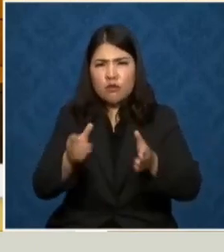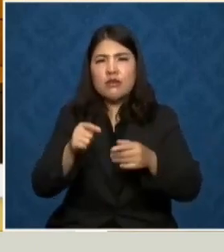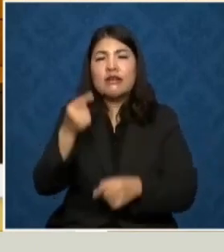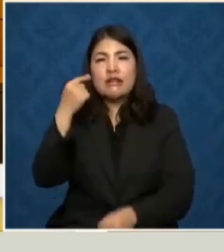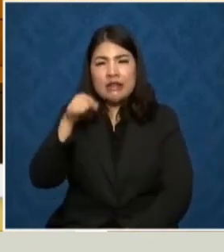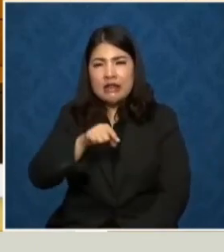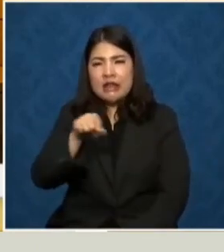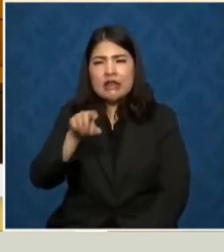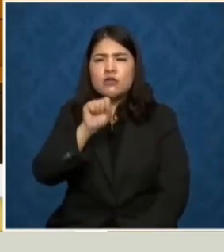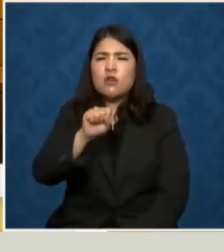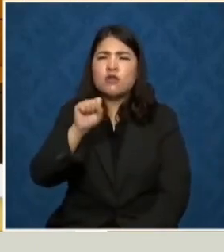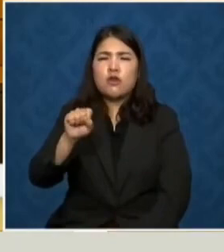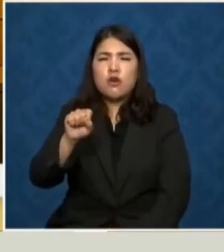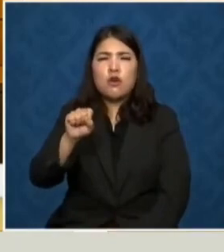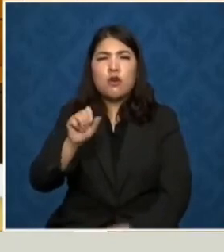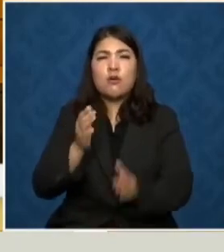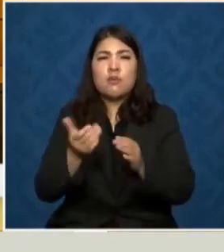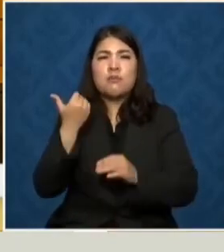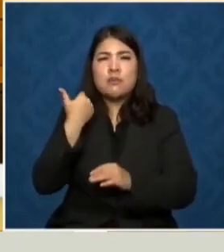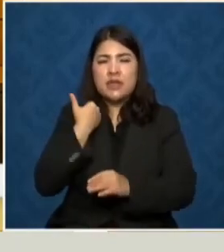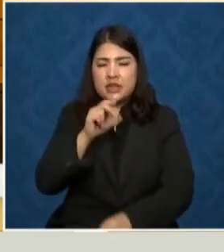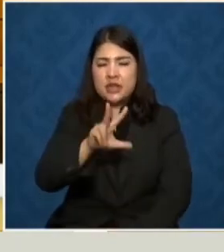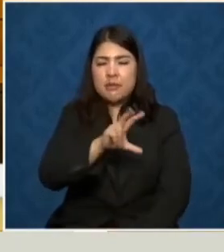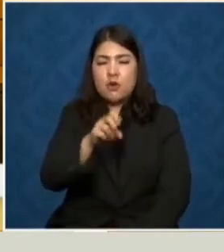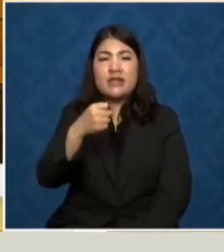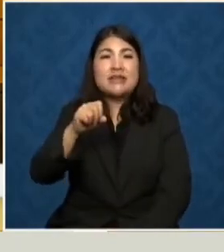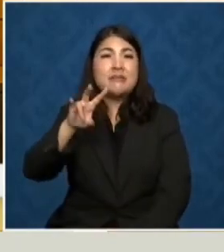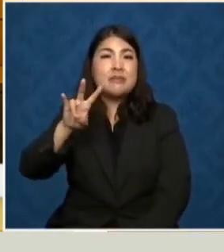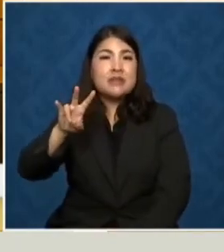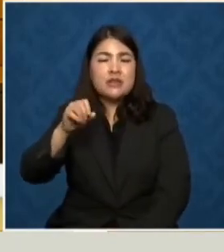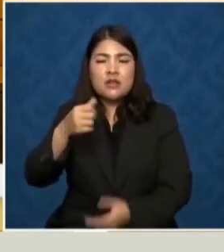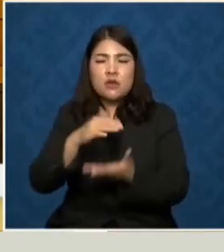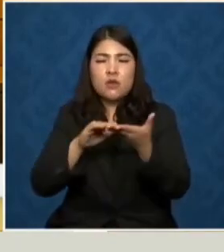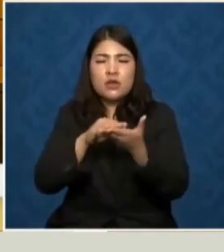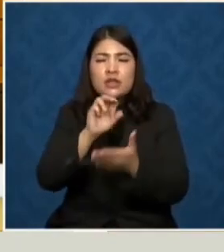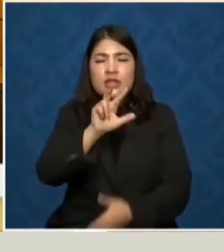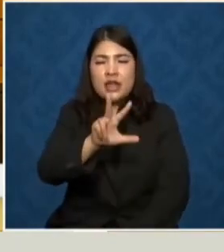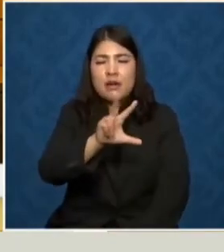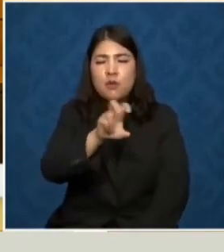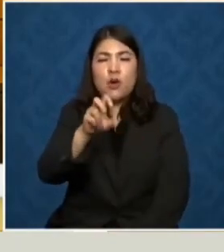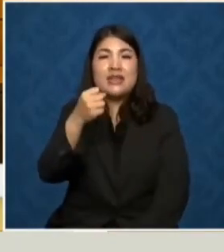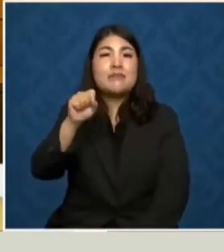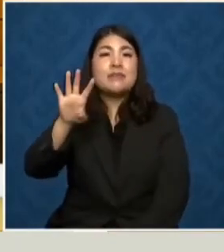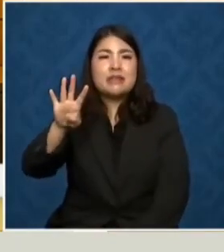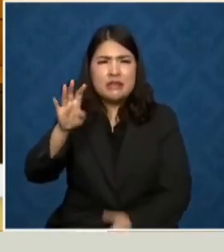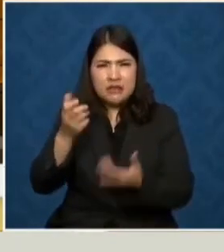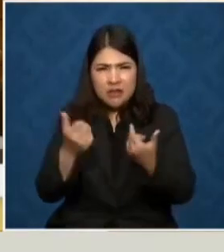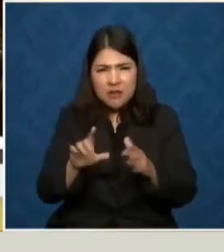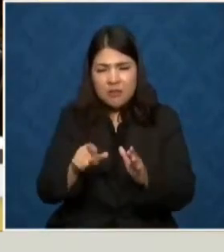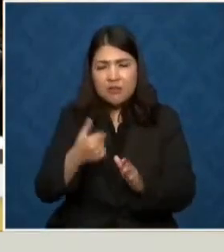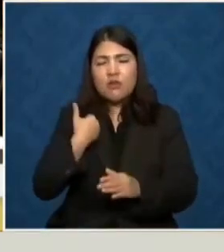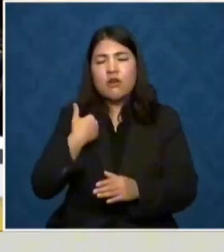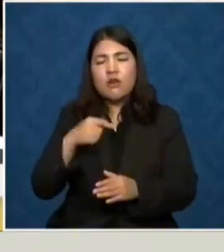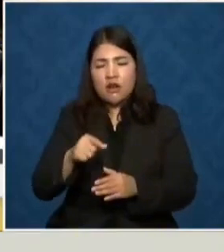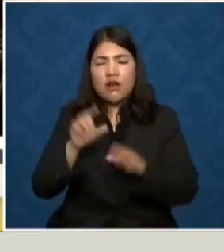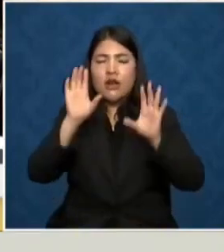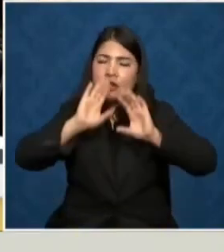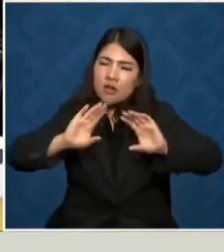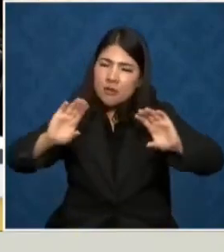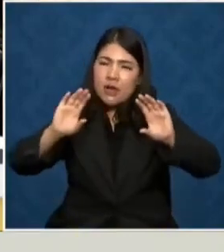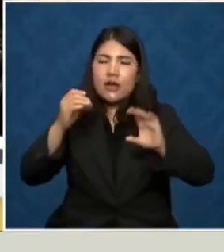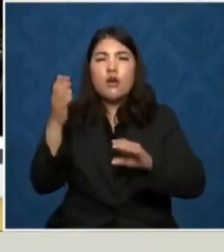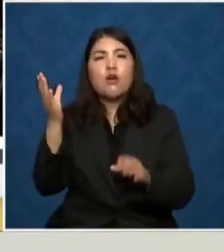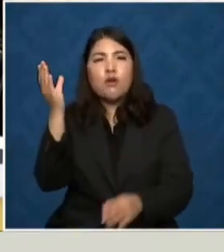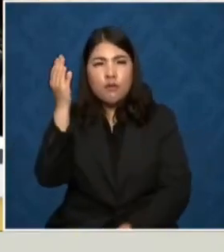อยู่314เสียงนะครับซึ่งทุกคนเองก็เอาพี่น้องประชาชนเป็นที่ตั้งรัฐบาลเองก็รับฟังข้อคิดเห็นจ